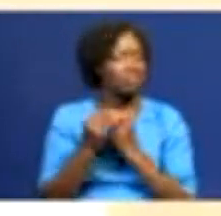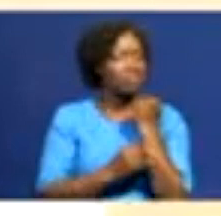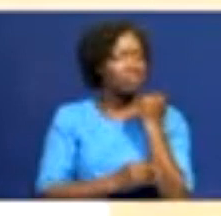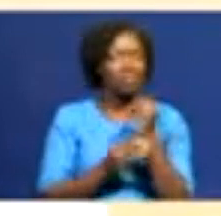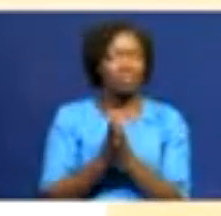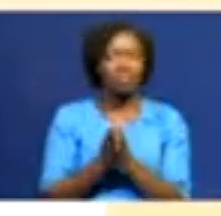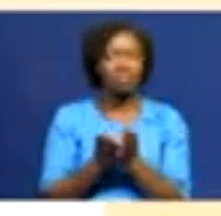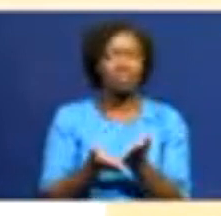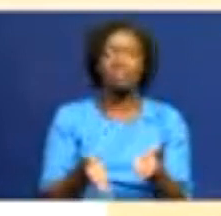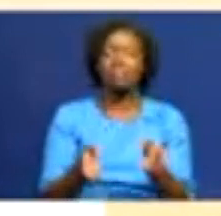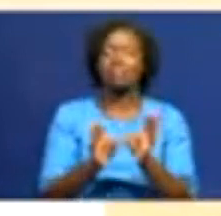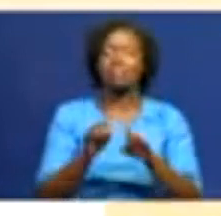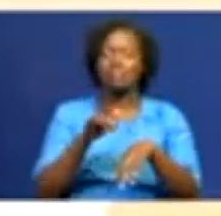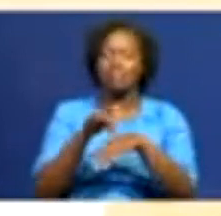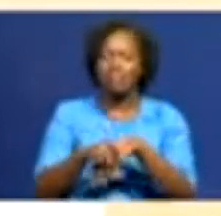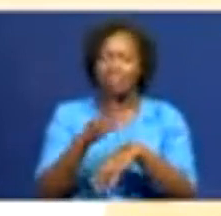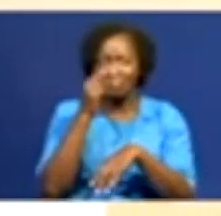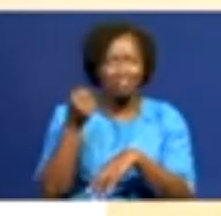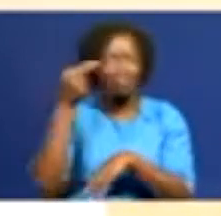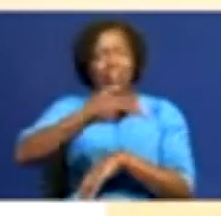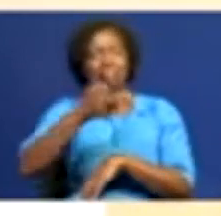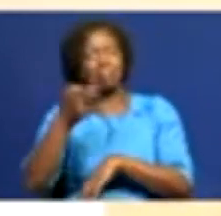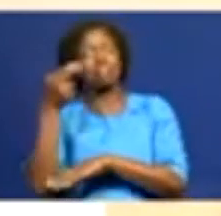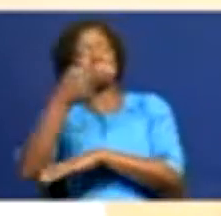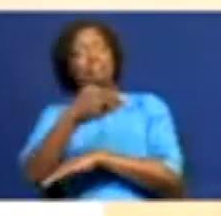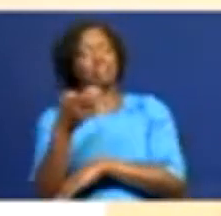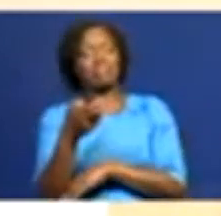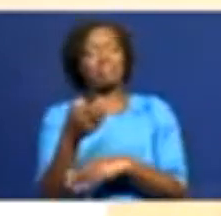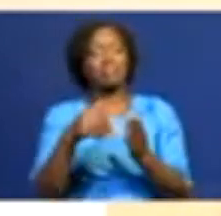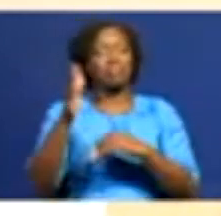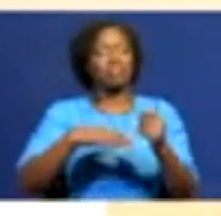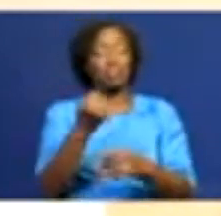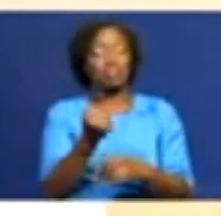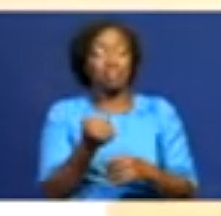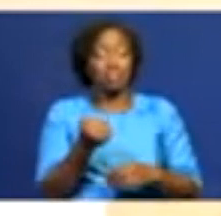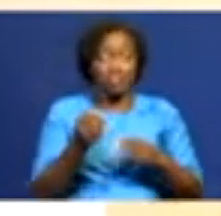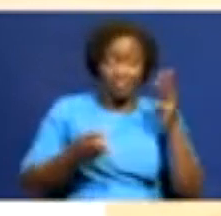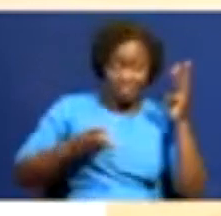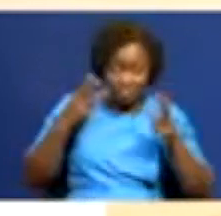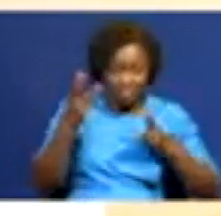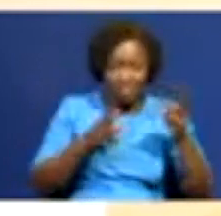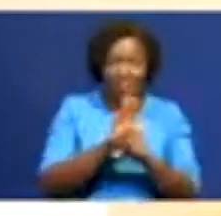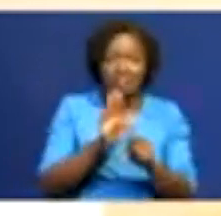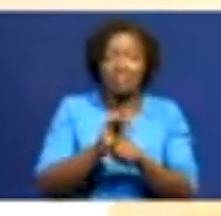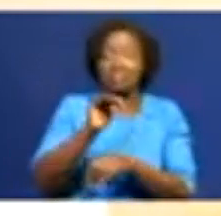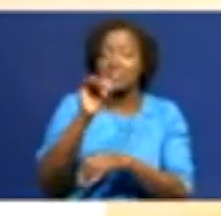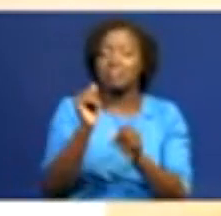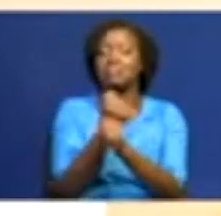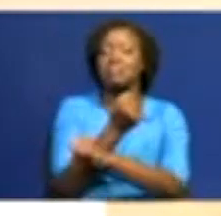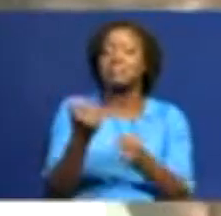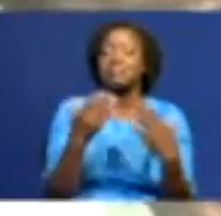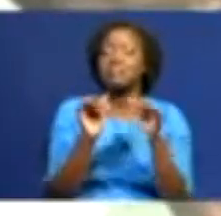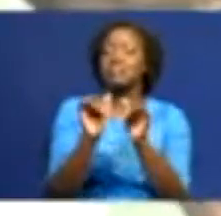Ilipiti tufunge mapema kwa sababu ya marisasi lilia saidi ya tano. Sasa tukakuwa na hofu hata tauni akunge